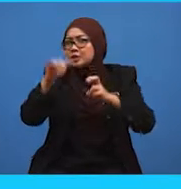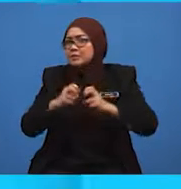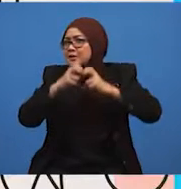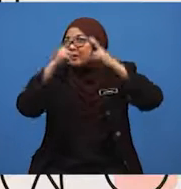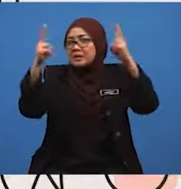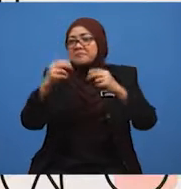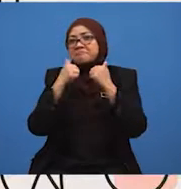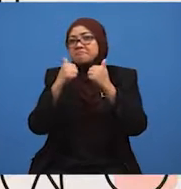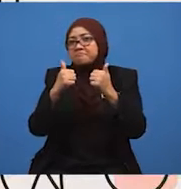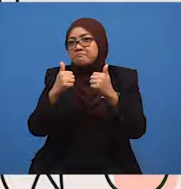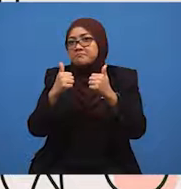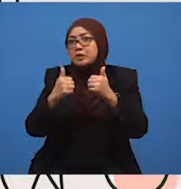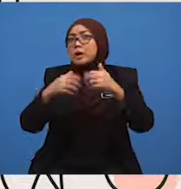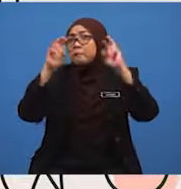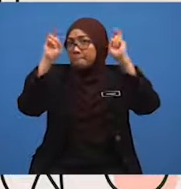iaitu mesin.